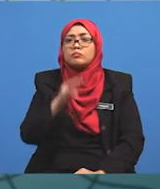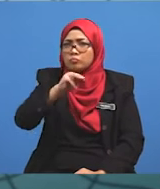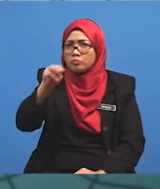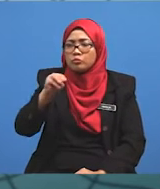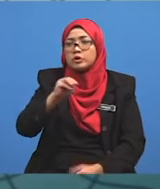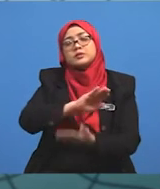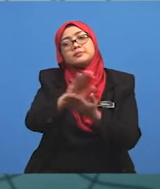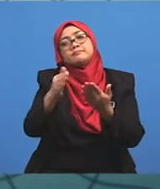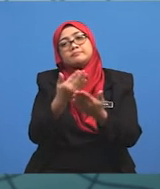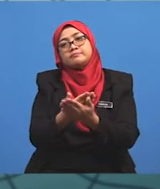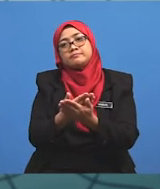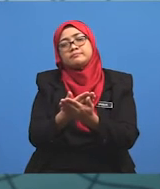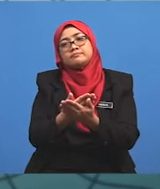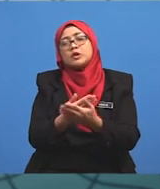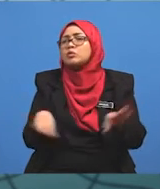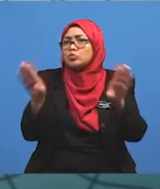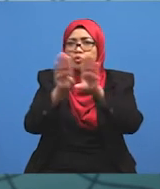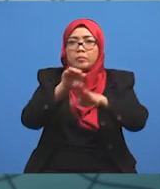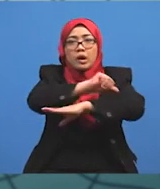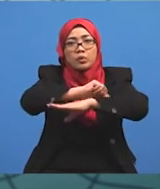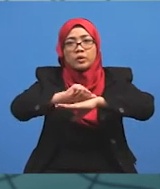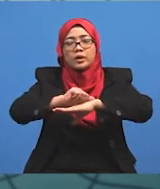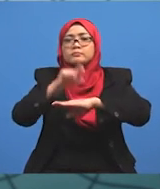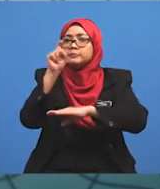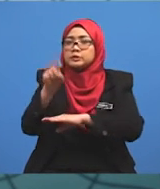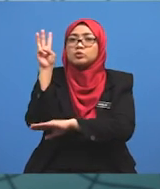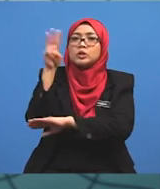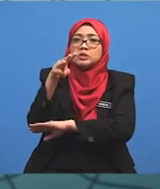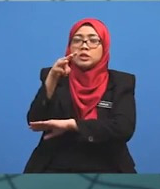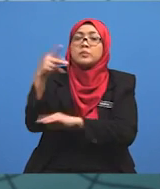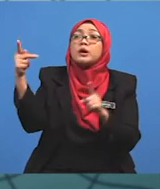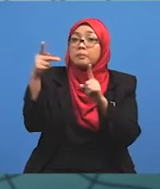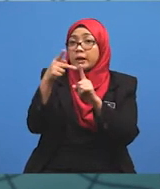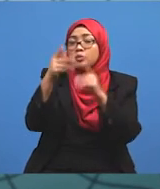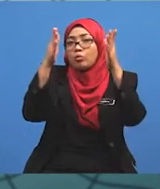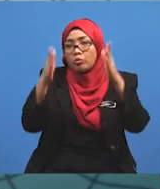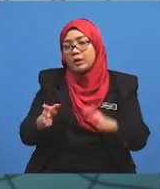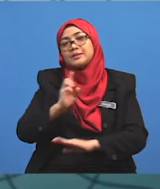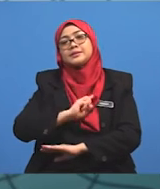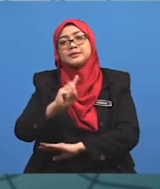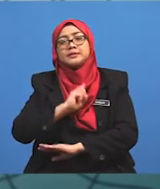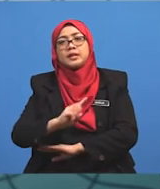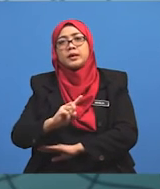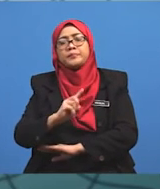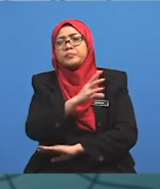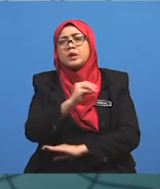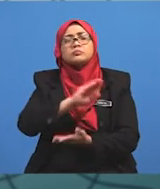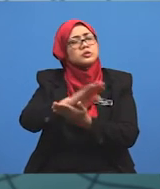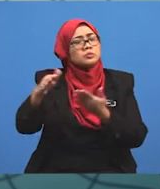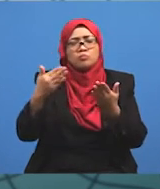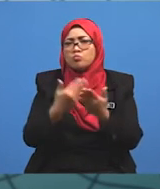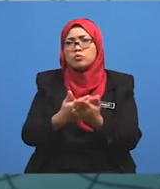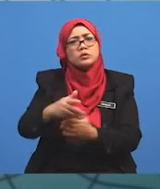Murid-murid yang saya sayangi, menutup aurat merupakan kewajipan bagi setiap individu Muslim yang mukallaf.